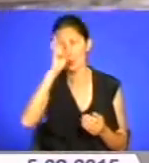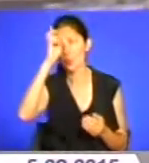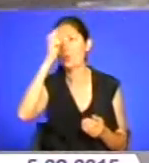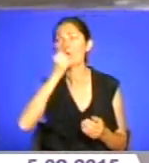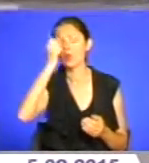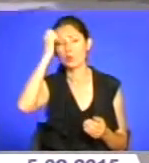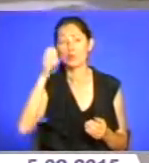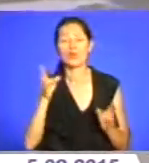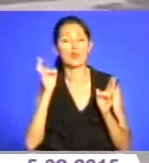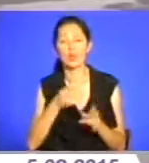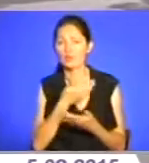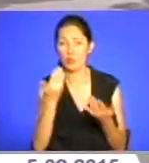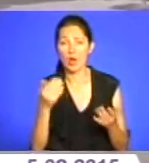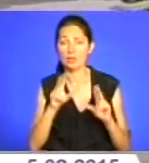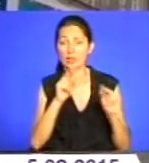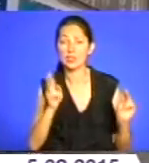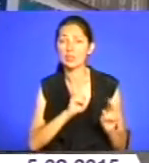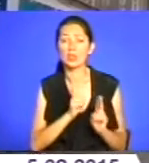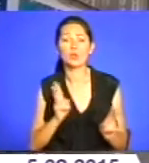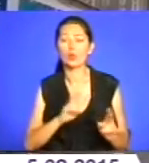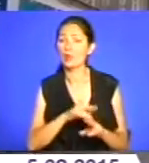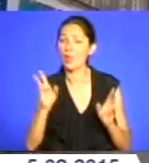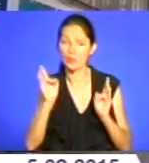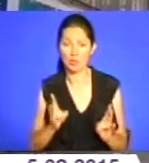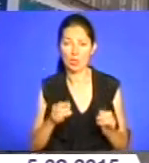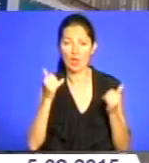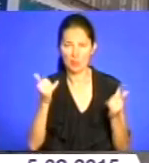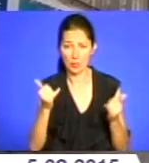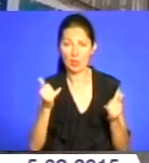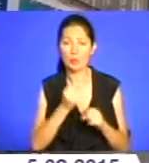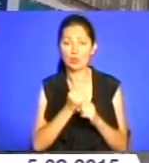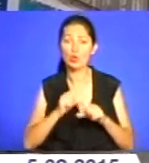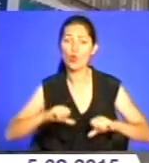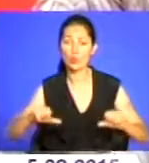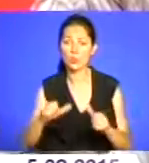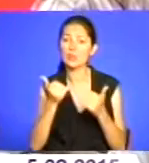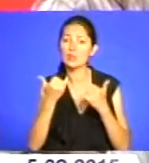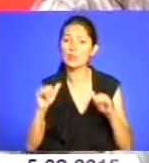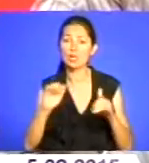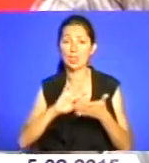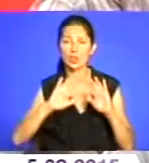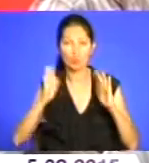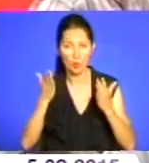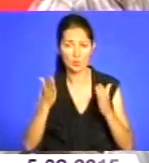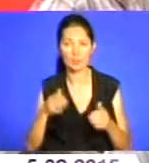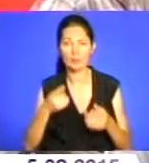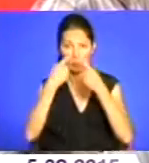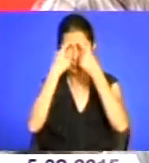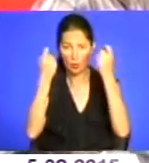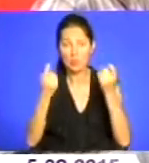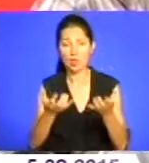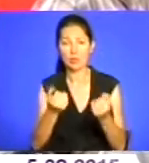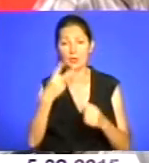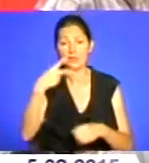На щастя, ніхто не постраждав. Тепер на Сагайдачного працює комісія з надзвичайних ситуацій. Повідомлення поступило в